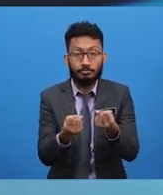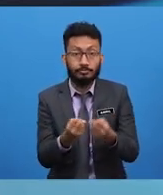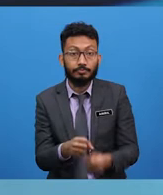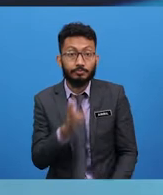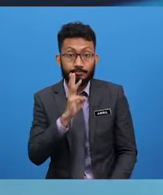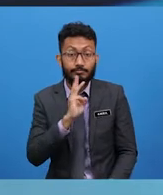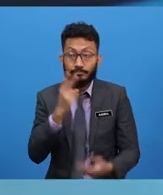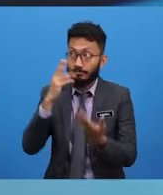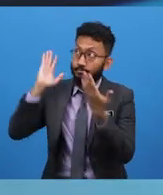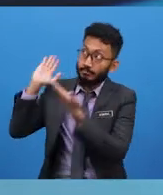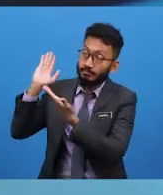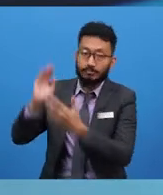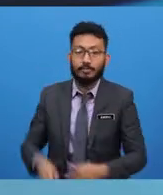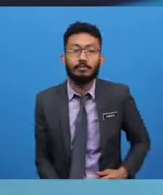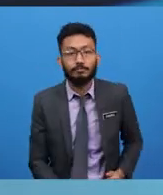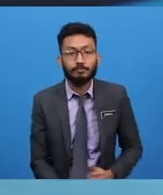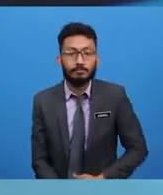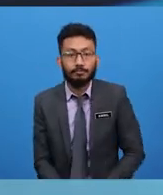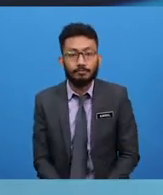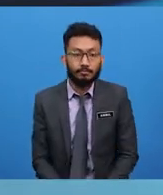dan sekata.